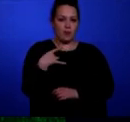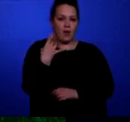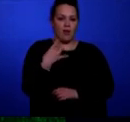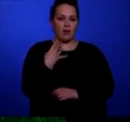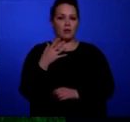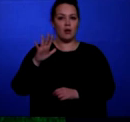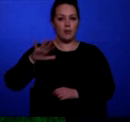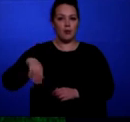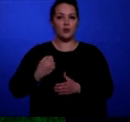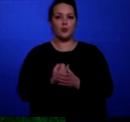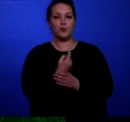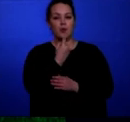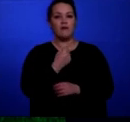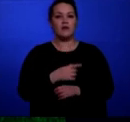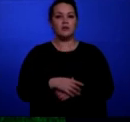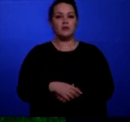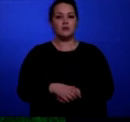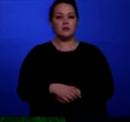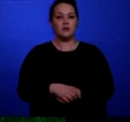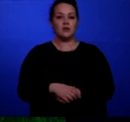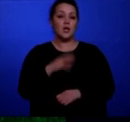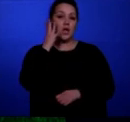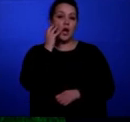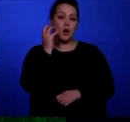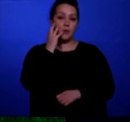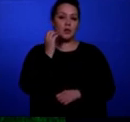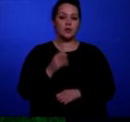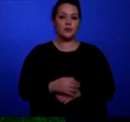потом на их месте появятся яблоки.